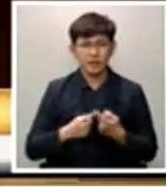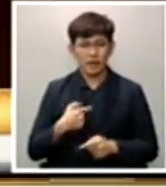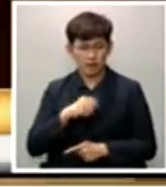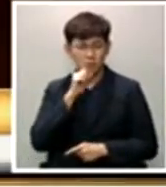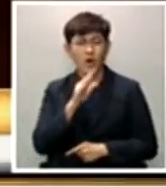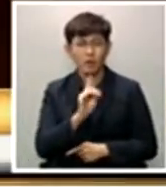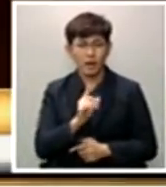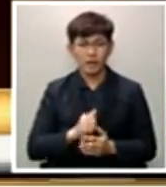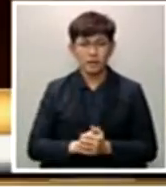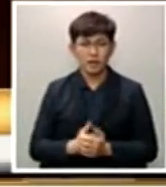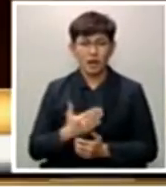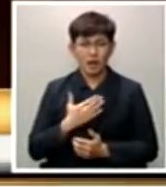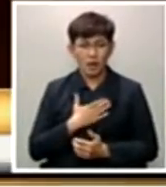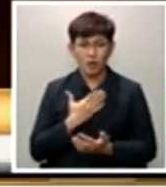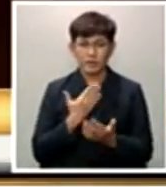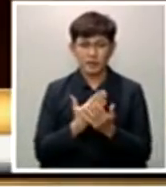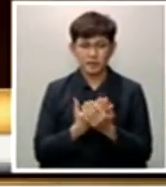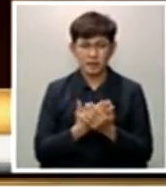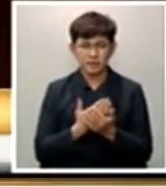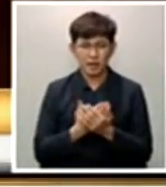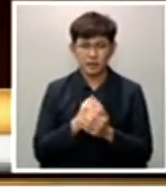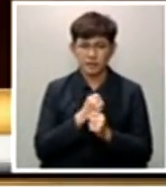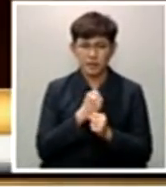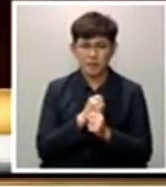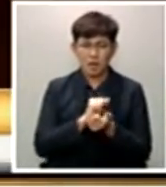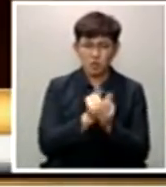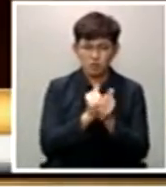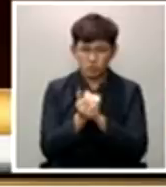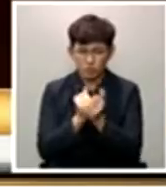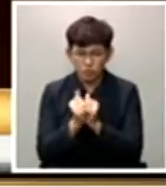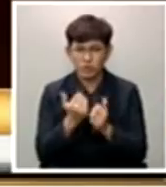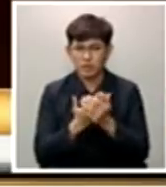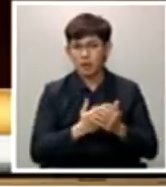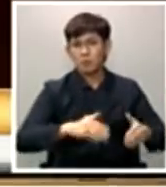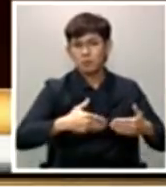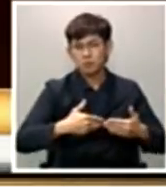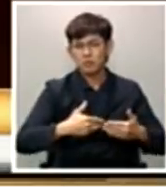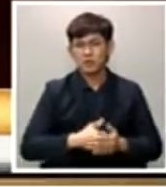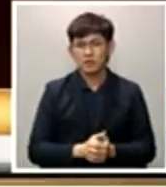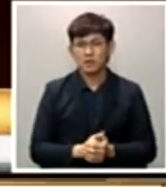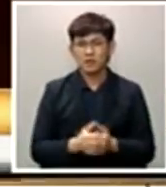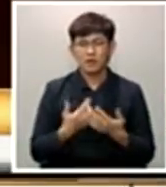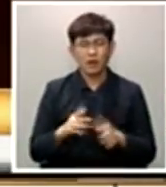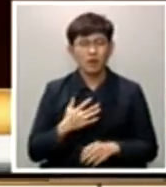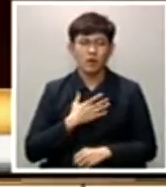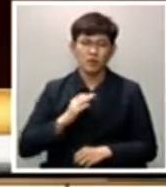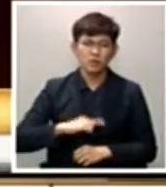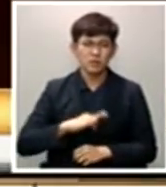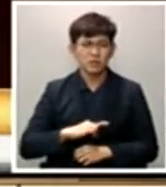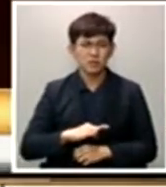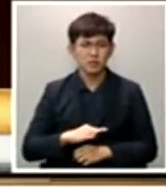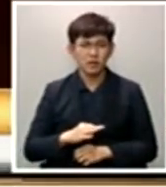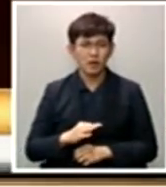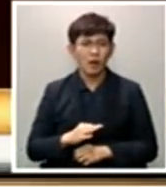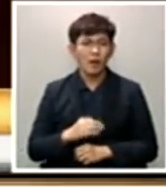หละไปปั่นเรื่องของ exchange rate ทำให้เงินมันเข้ามาฉะนั้นแบงก์ชาติก็เกรงจนกระทั่งมันผ่